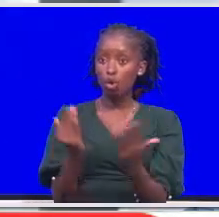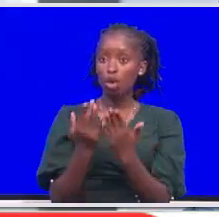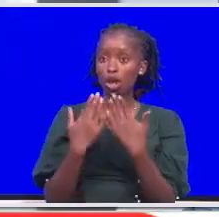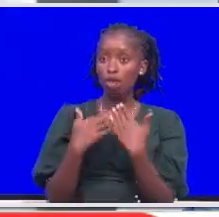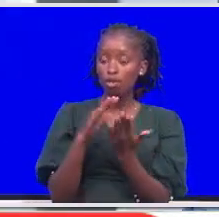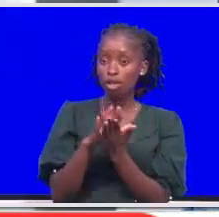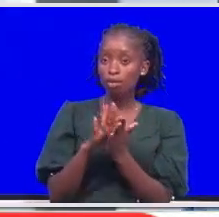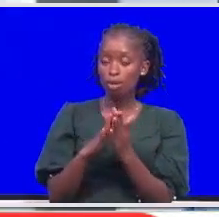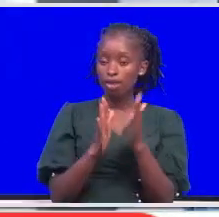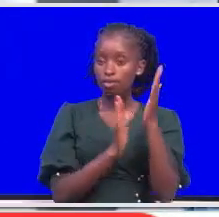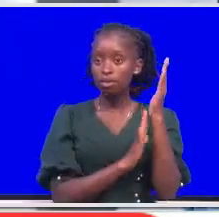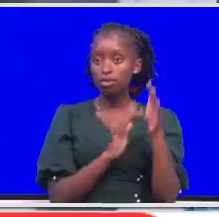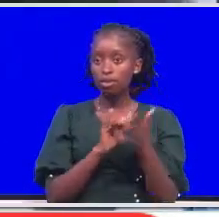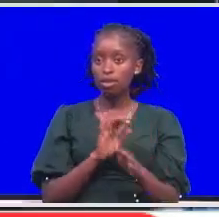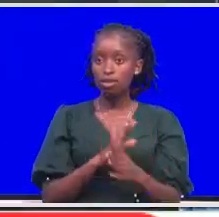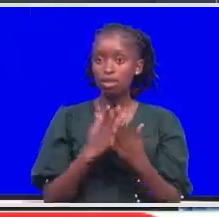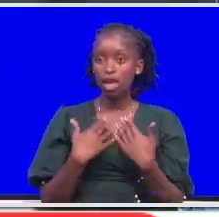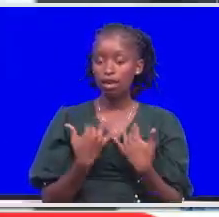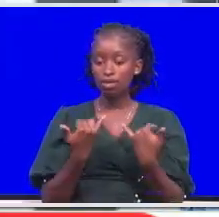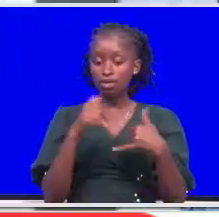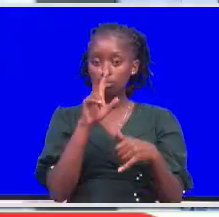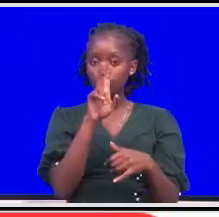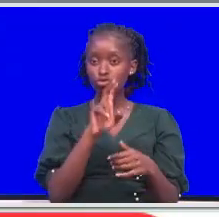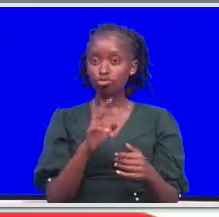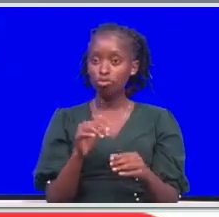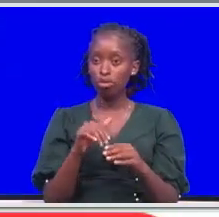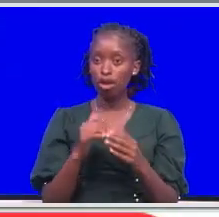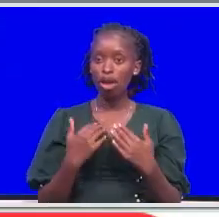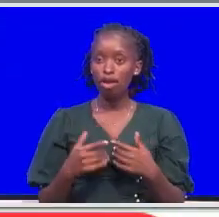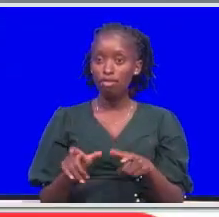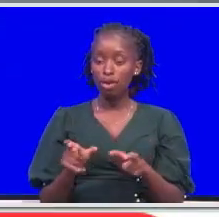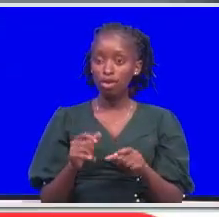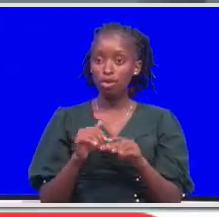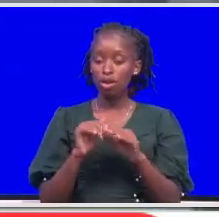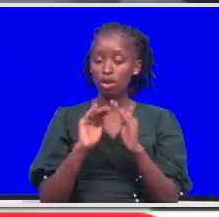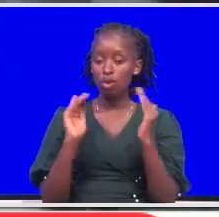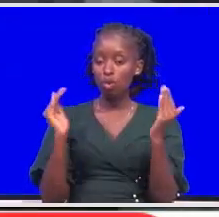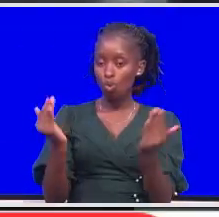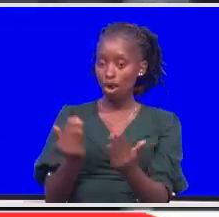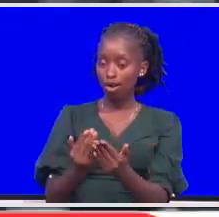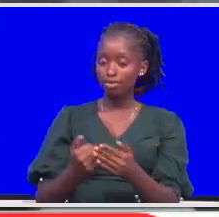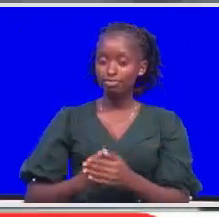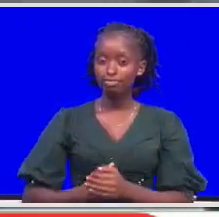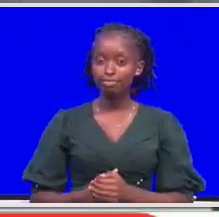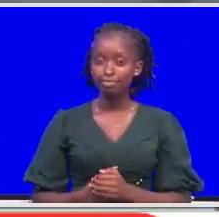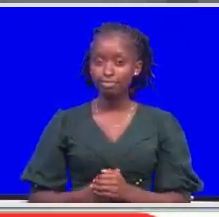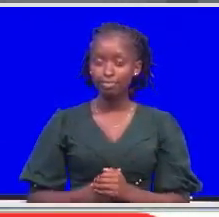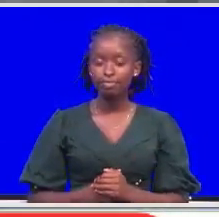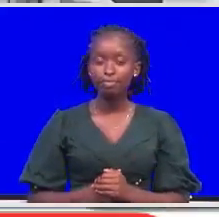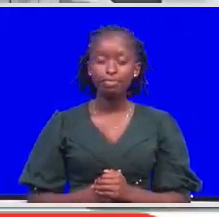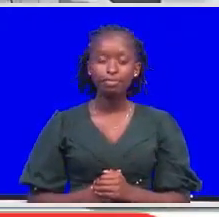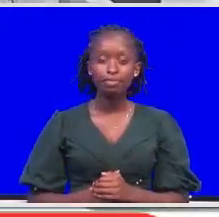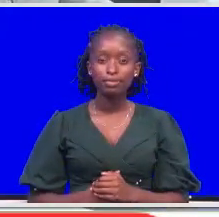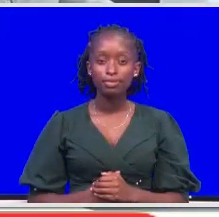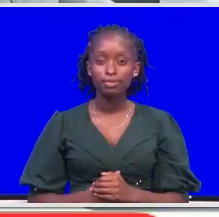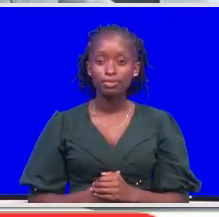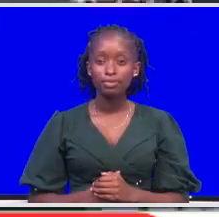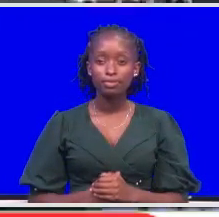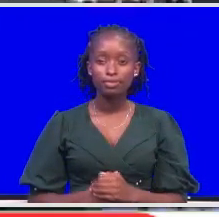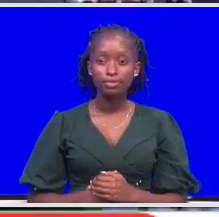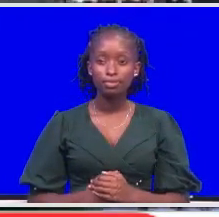hii kutambua umuhimu na nafasi ya redio maishani. Chichi Josephine TV 47. Very good.